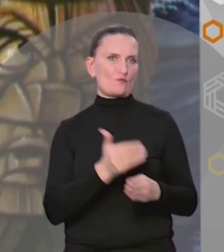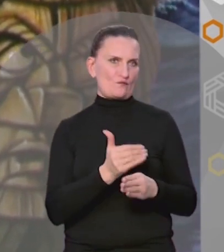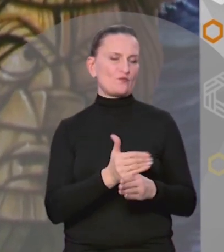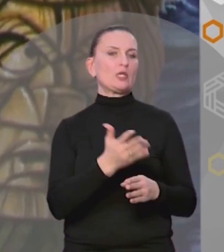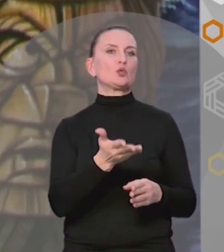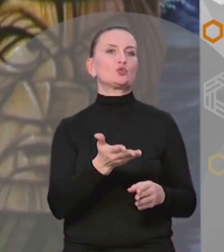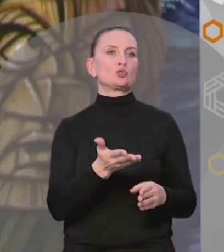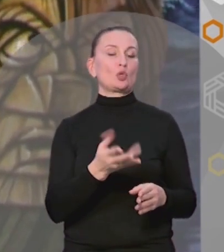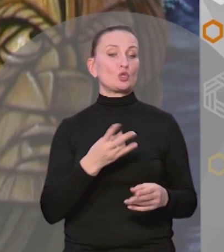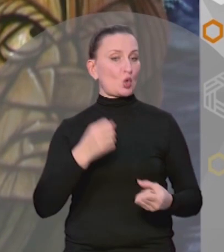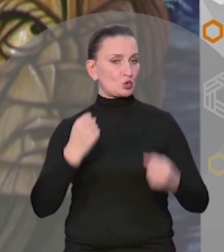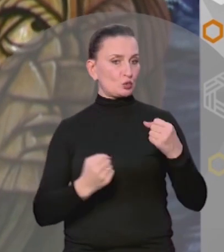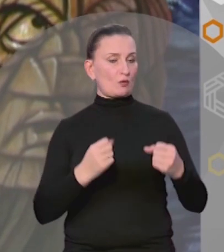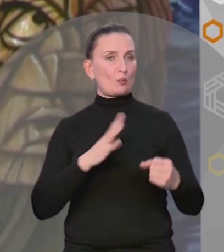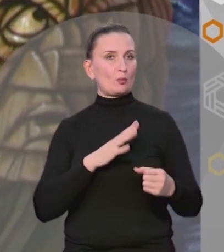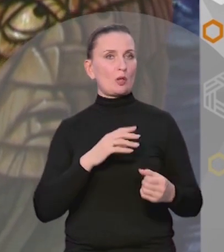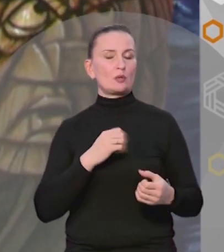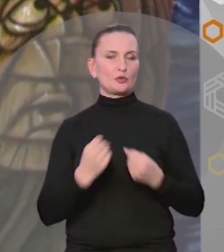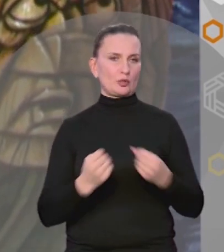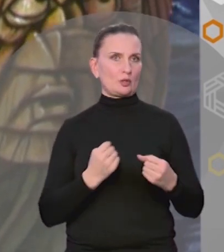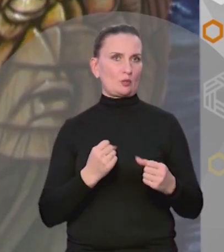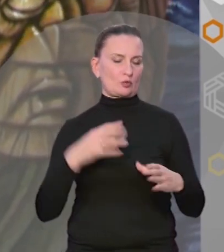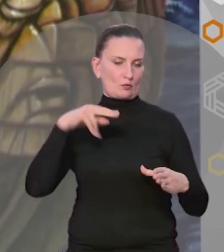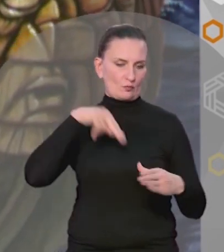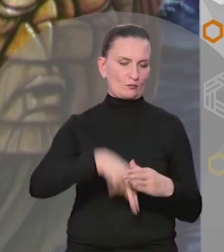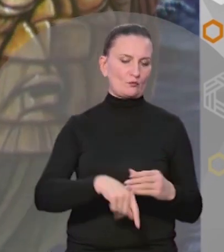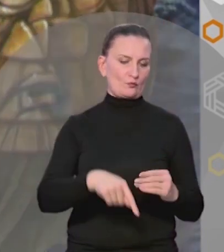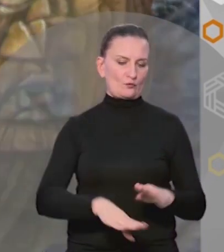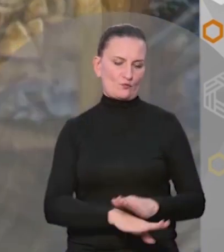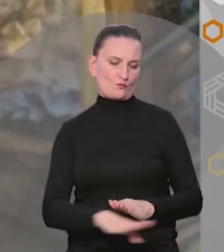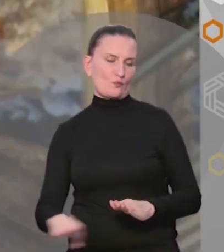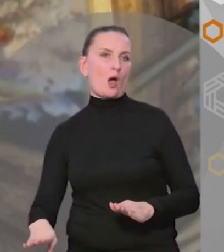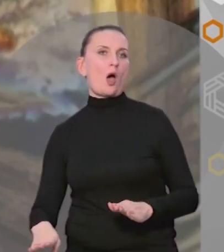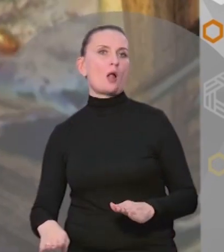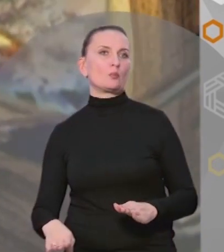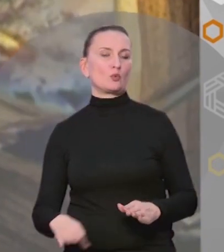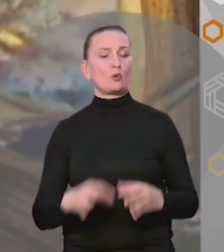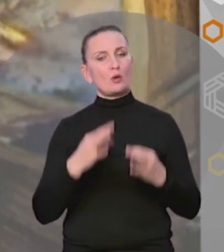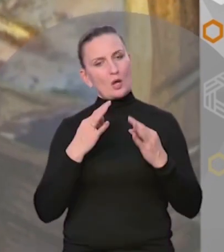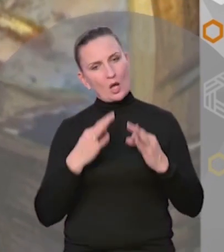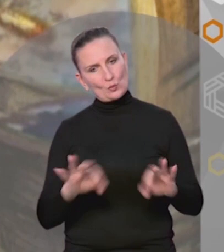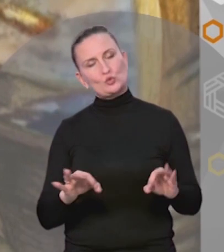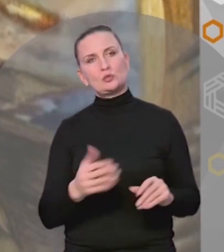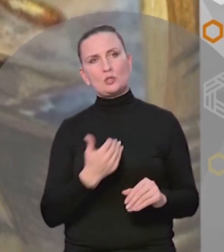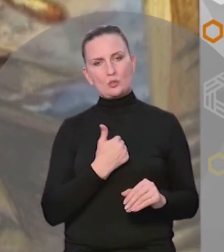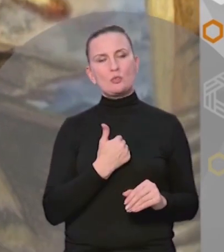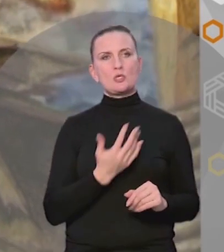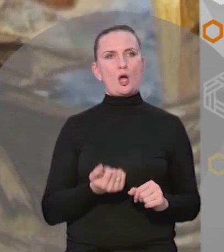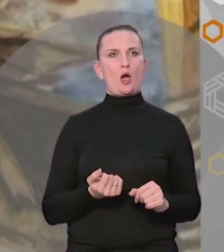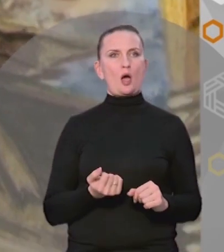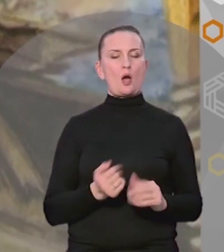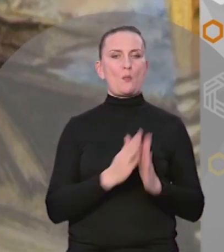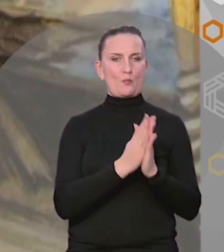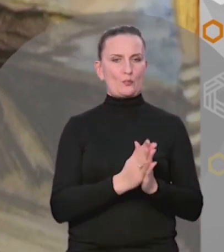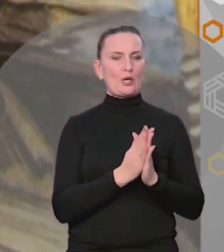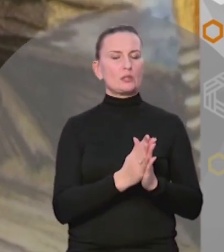выручить. Но штурвал был накрепко вделан в палубу. «Отпусти меня!»